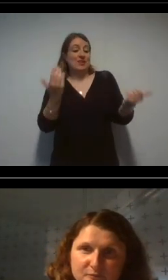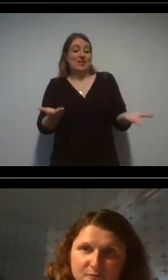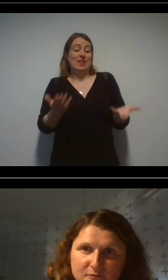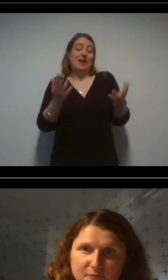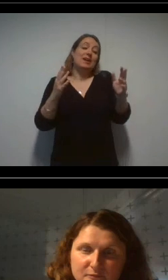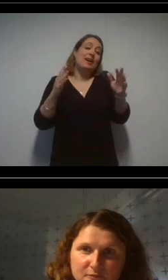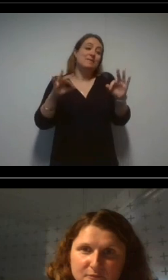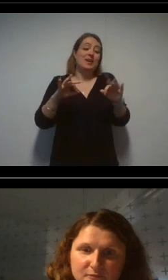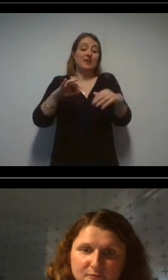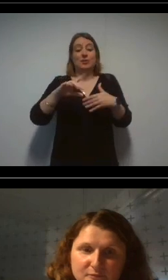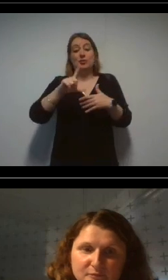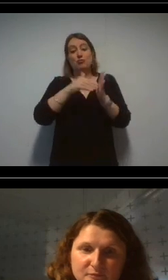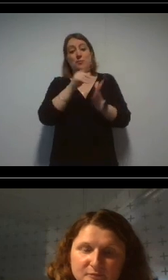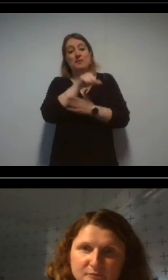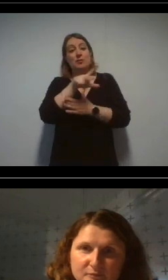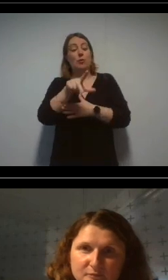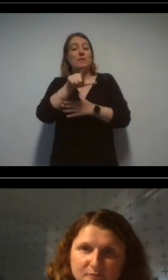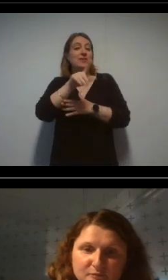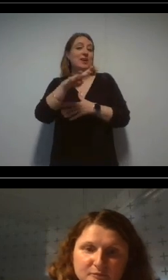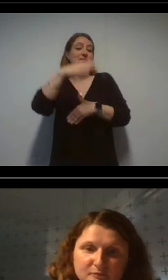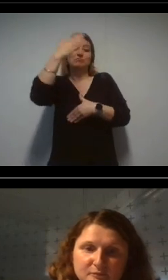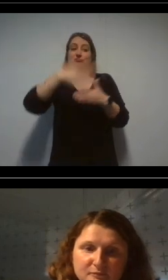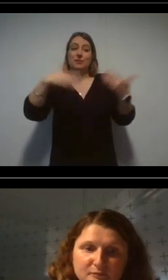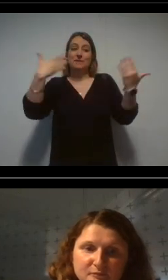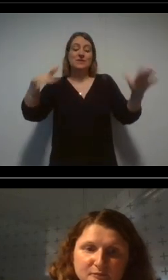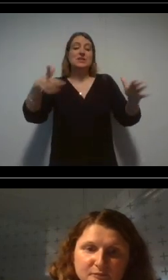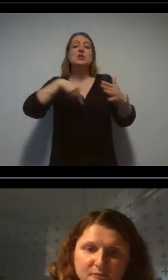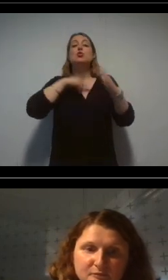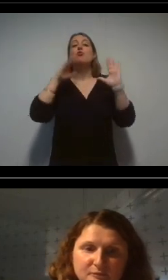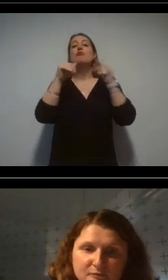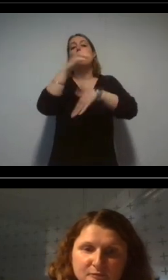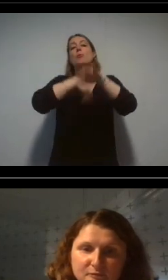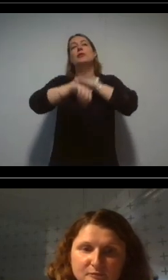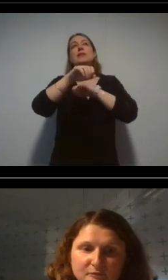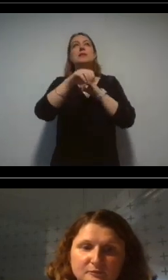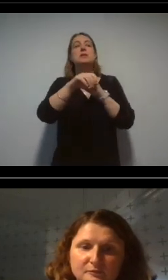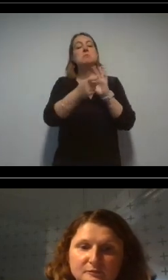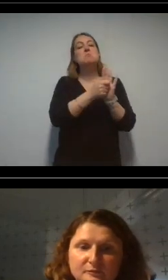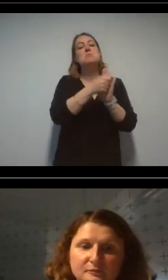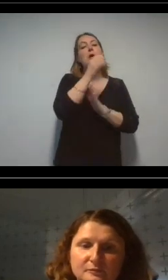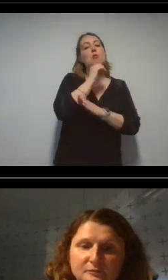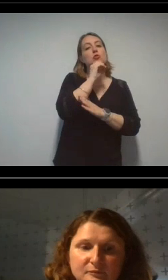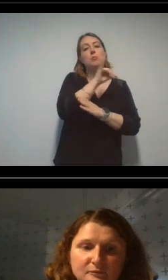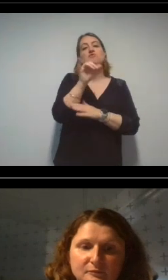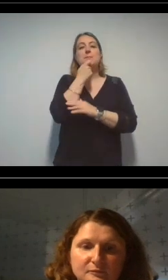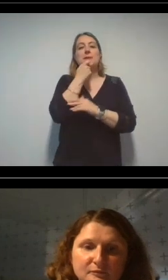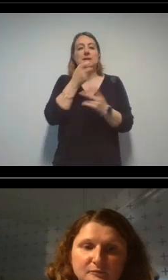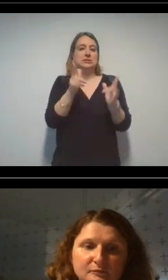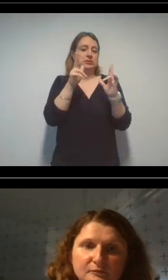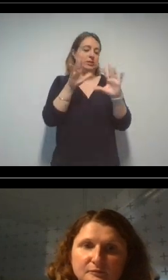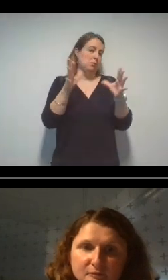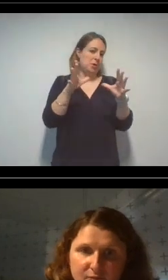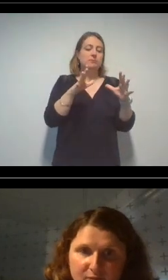2023-2024 est finie. Nos forums, on les organise entre le mois d'octobre et de mars sur les années scolaires.